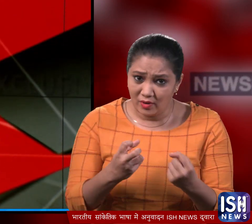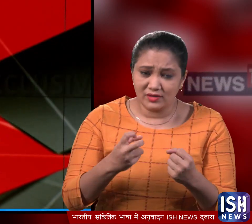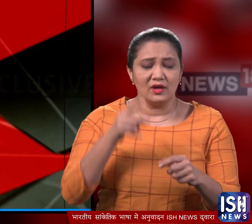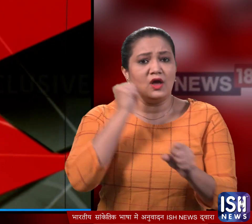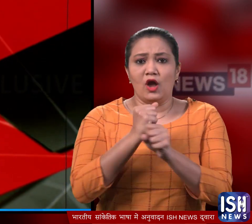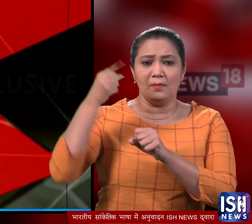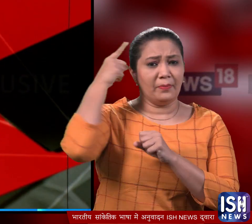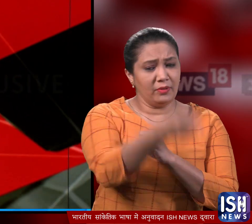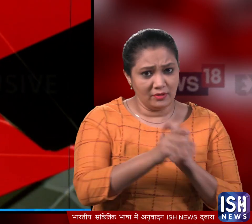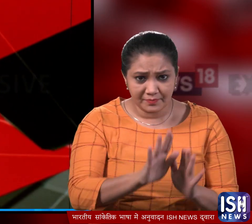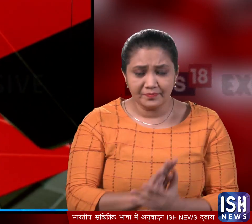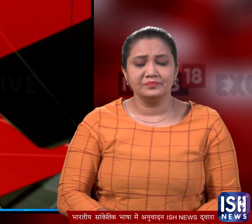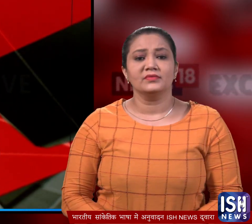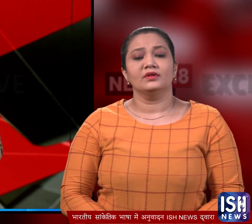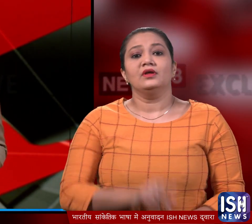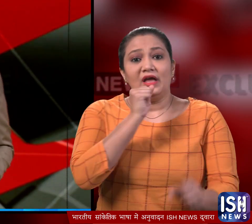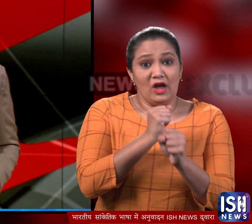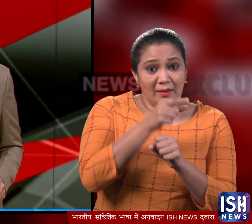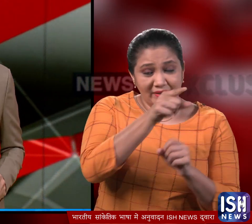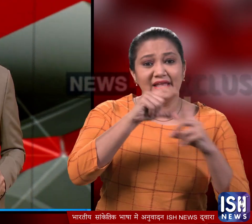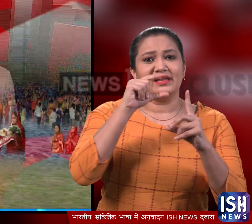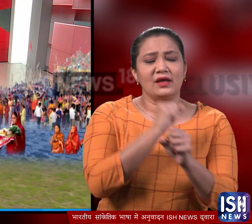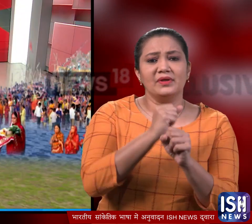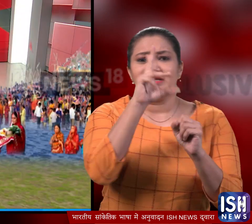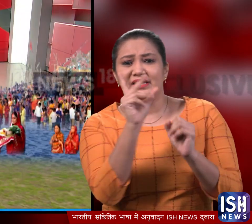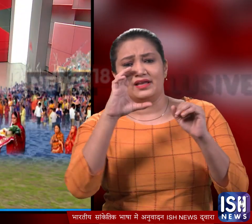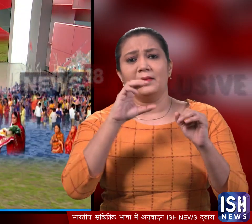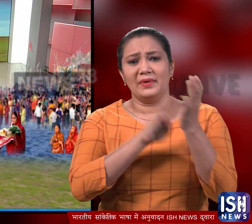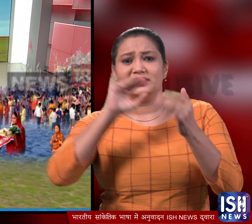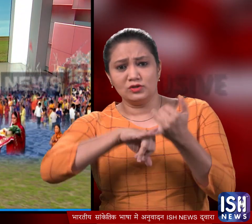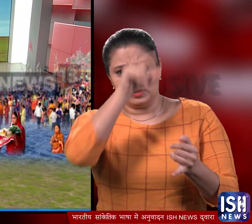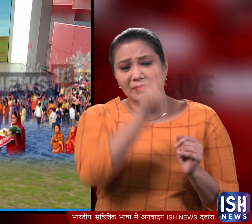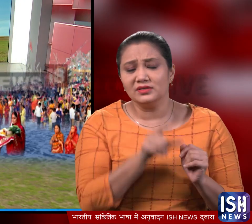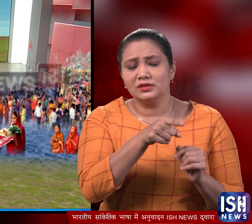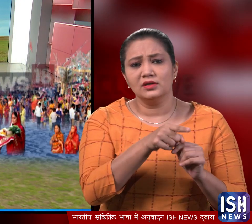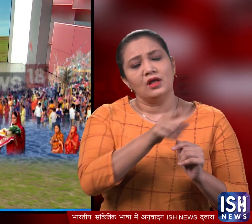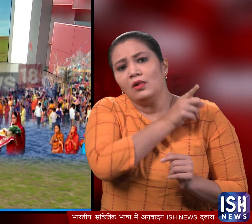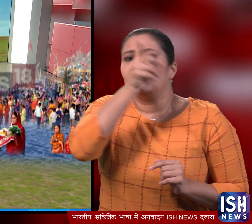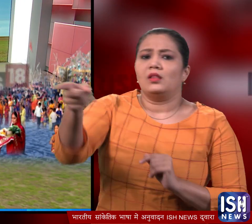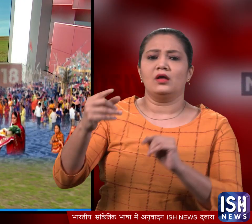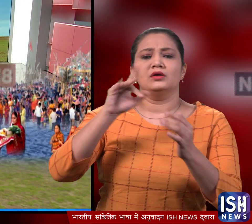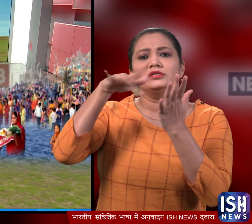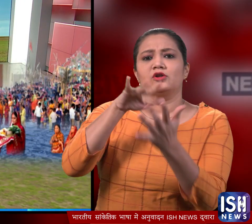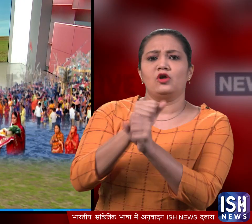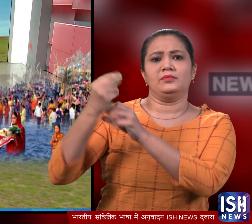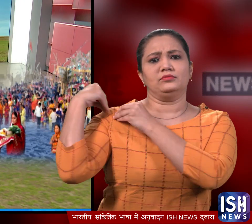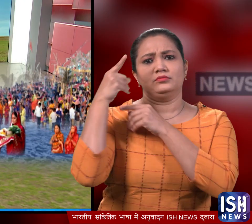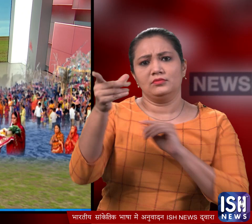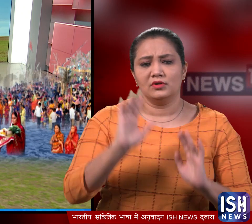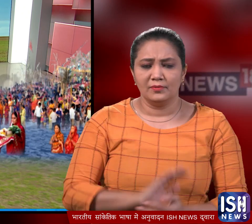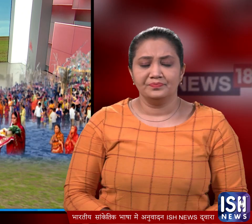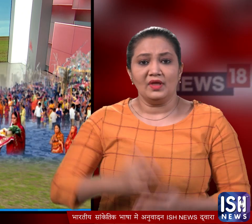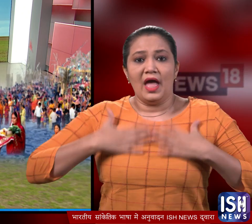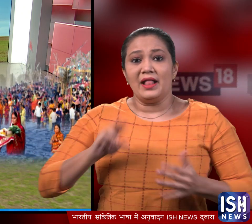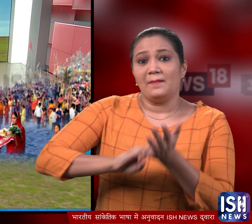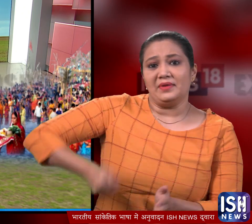लिए केजरीवाल सरकार से लगातार मांग कर रही है, तो वहीं अब दिल्ली के डिप्टी सीएम मनीष सिसोदिया ने गेंद केंद्र सरकार के पाले में डाल दी और उन्होंने